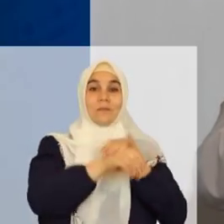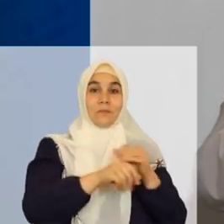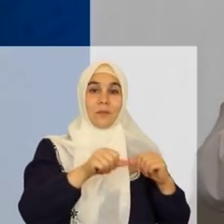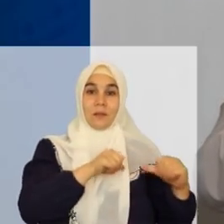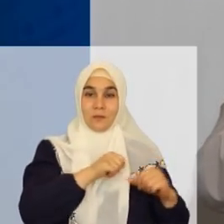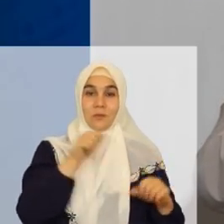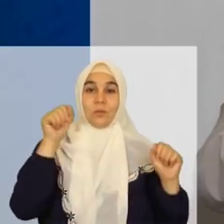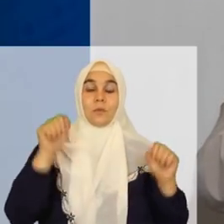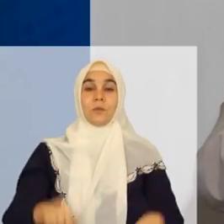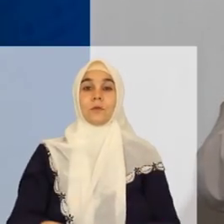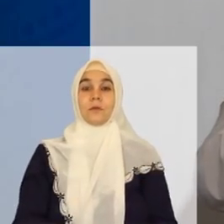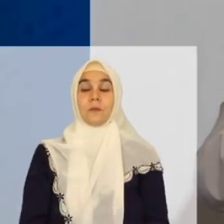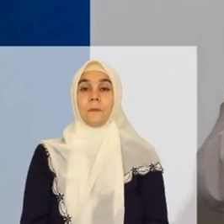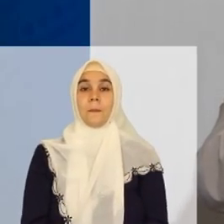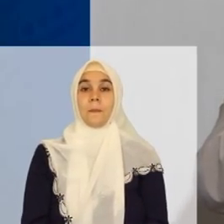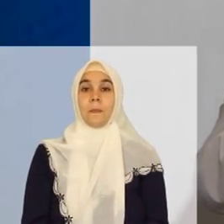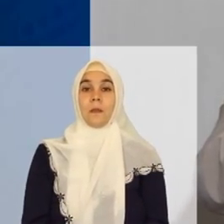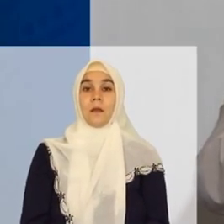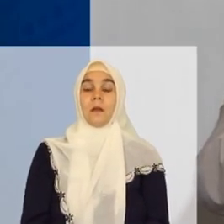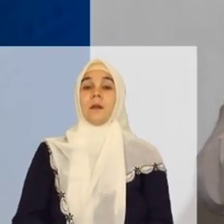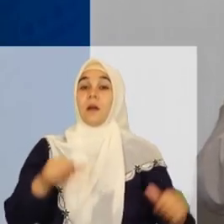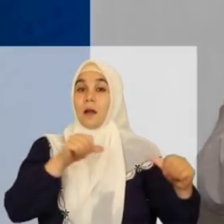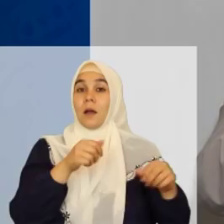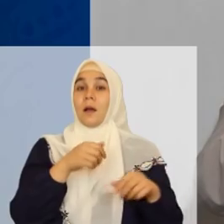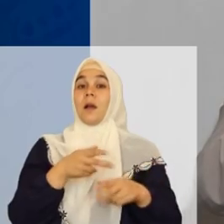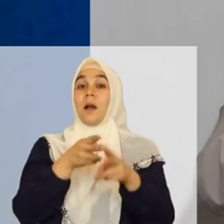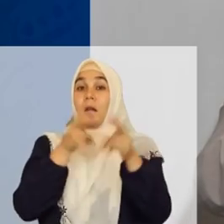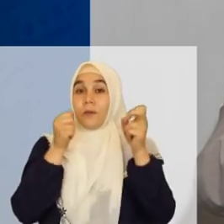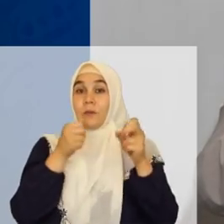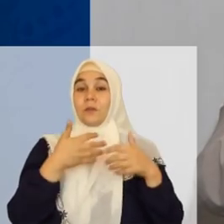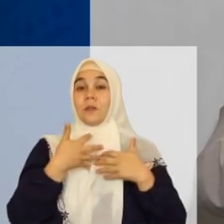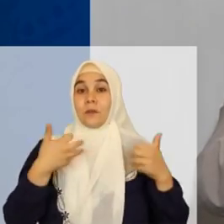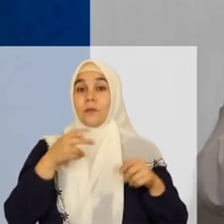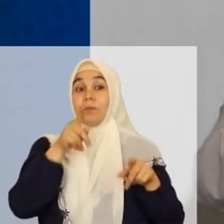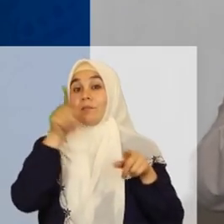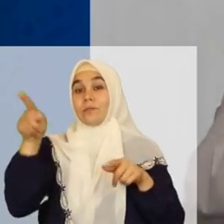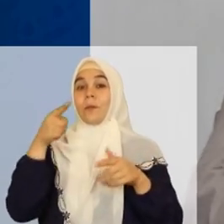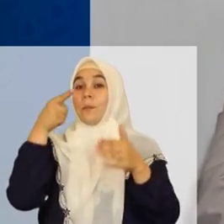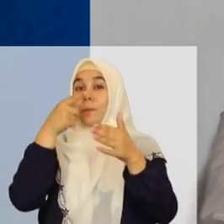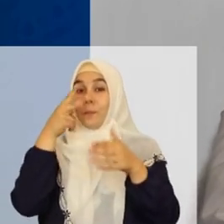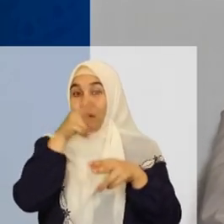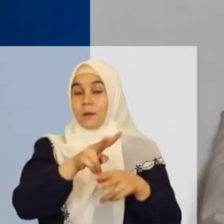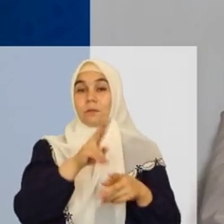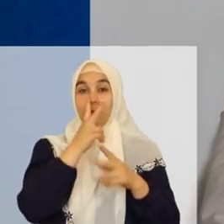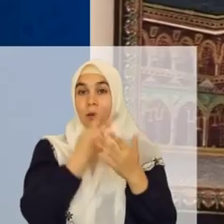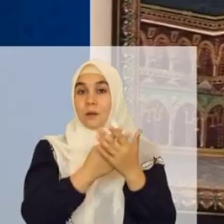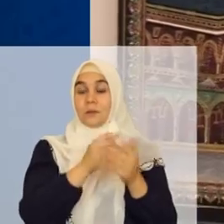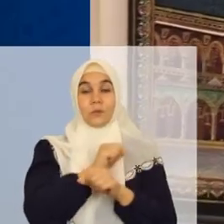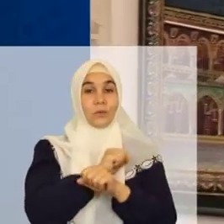ketdi. Ya'ni hayvonni ovchiga ko'rsatib berishi ham mumkin emas ihromdagi odam.